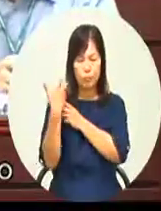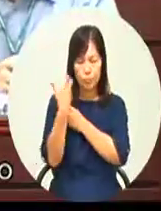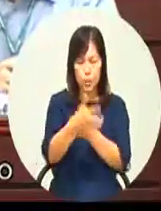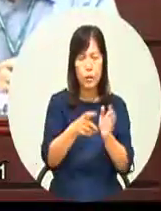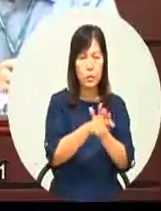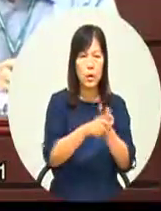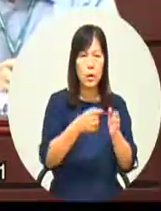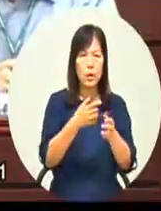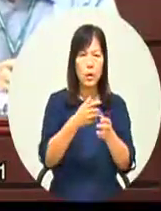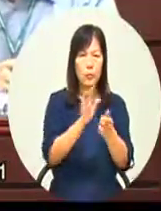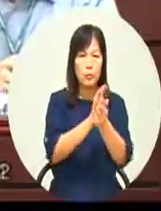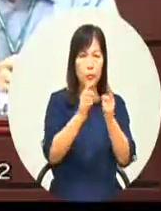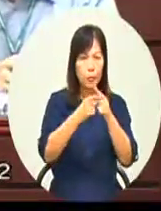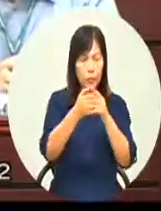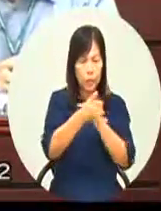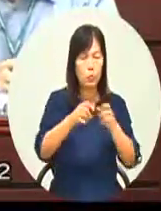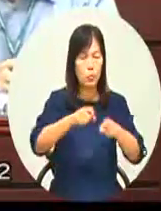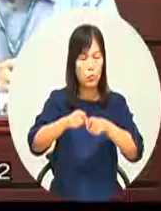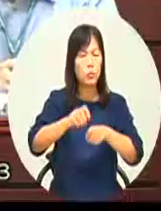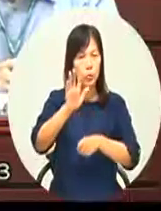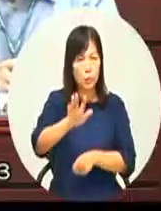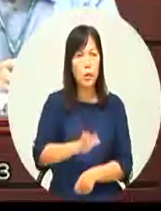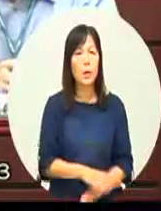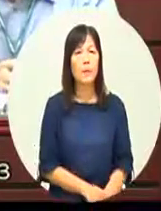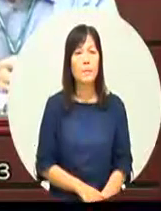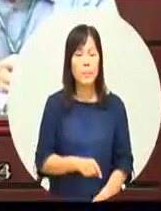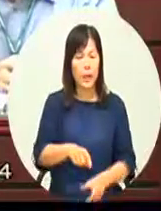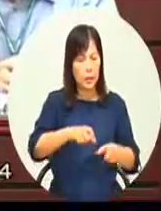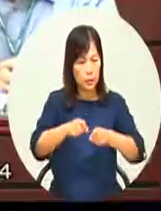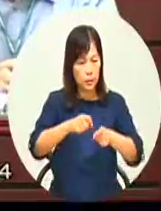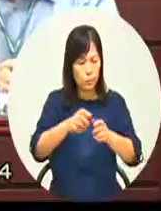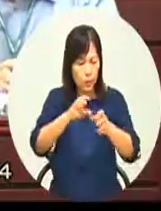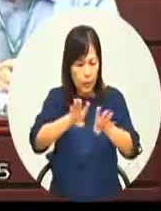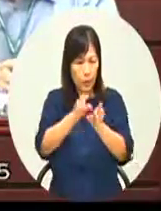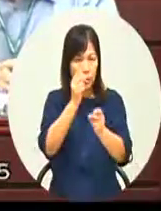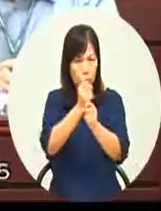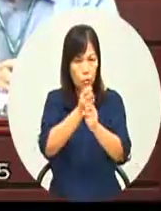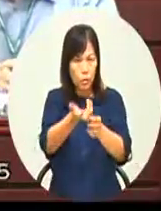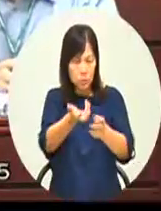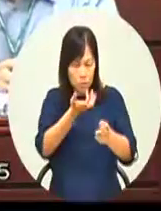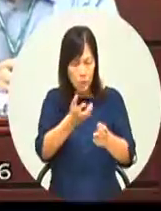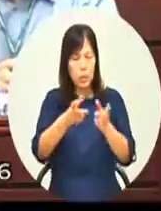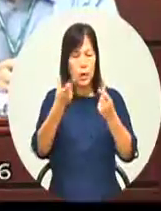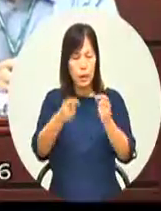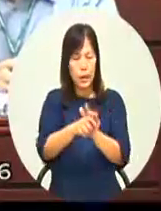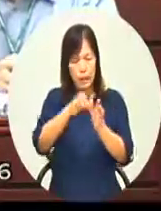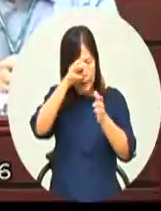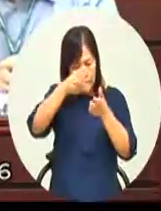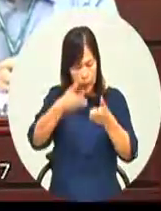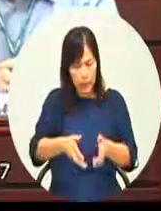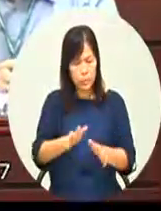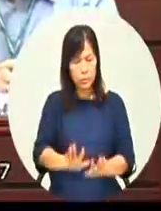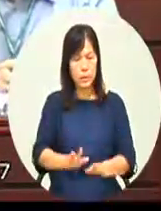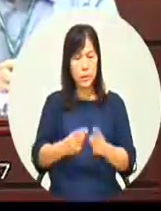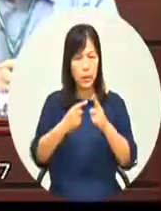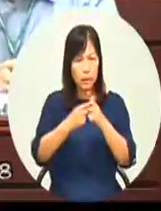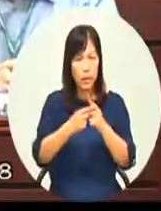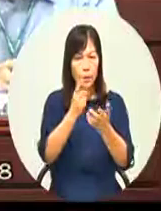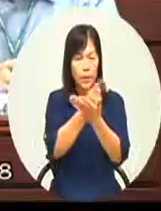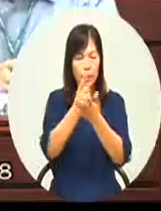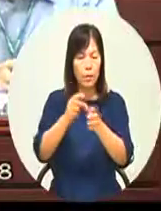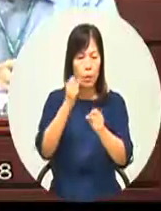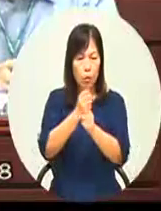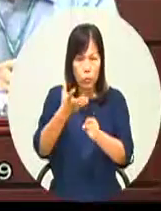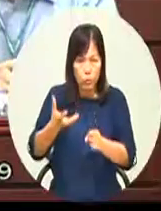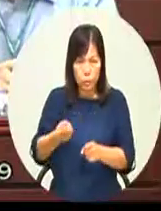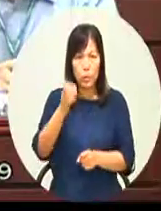费的计划。那在这个计划实施之前，我们也非常看重现有这一些人力他们的工作权益，